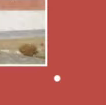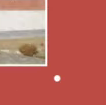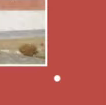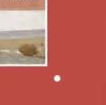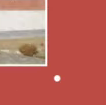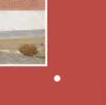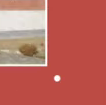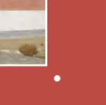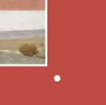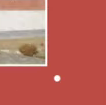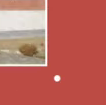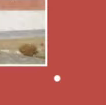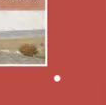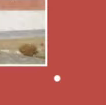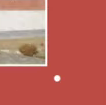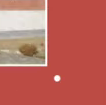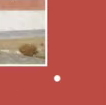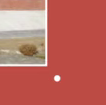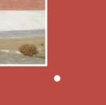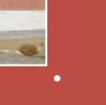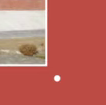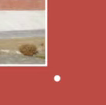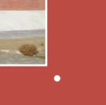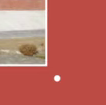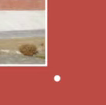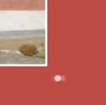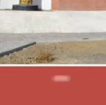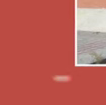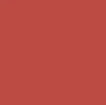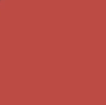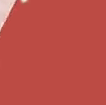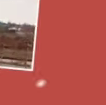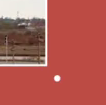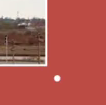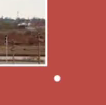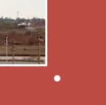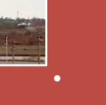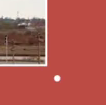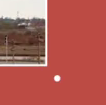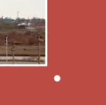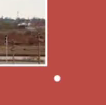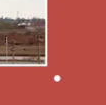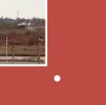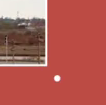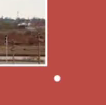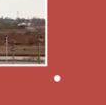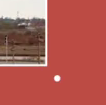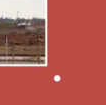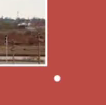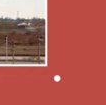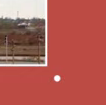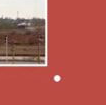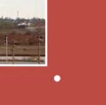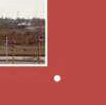Жаңақорғанда ауа температурасы күндіз 30, түнде 18 градус жылыны көрсетеді. Қызылордада күндіз 27, түнде